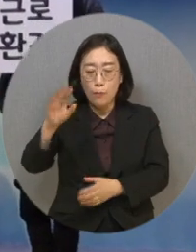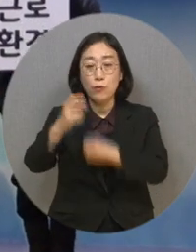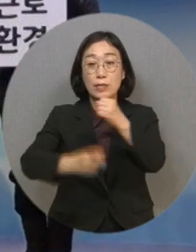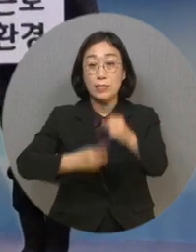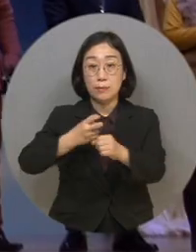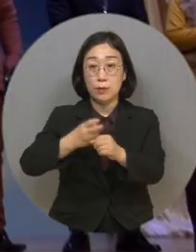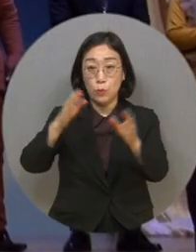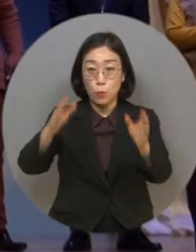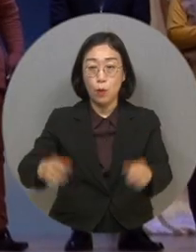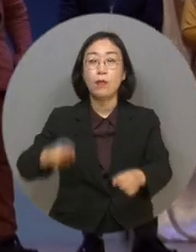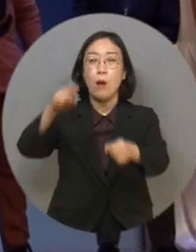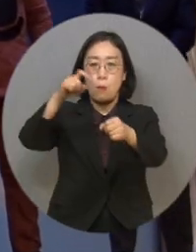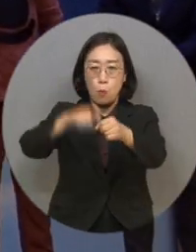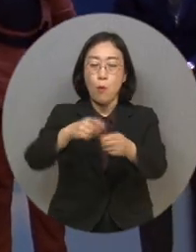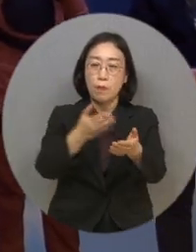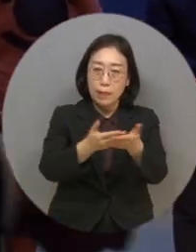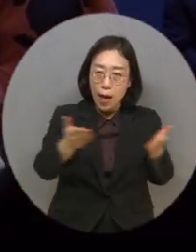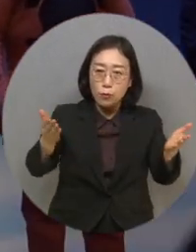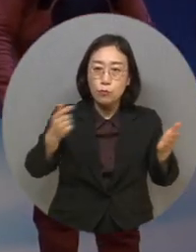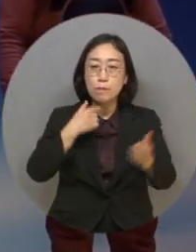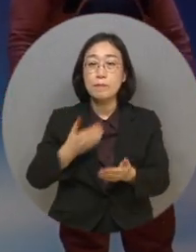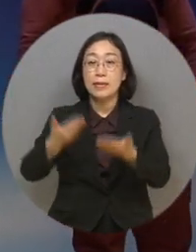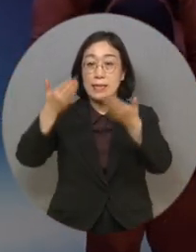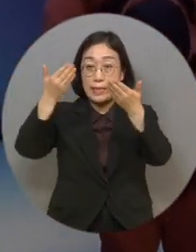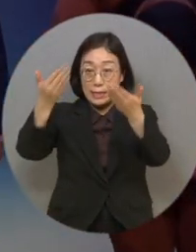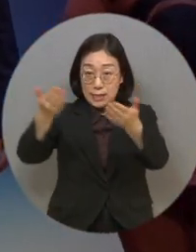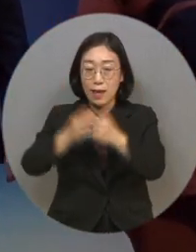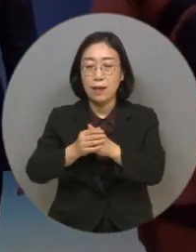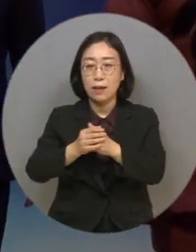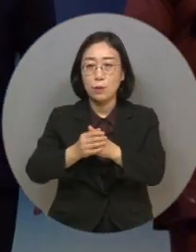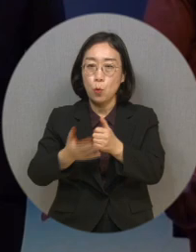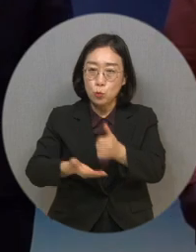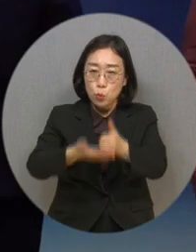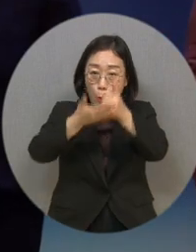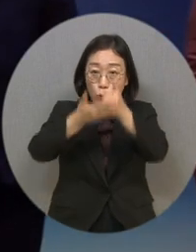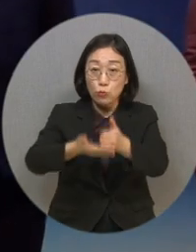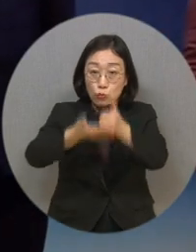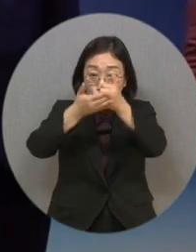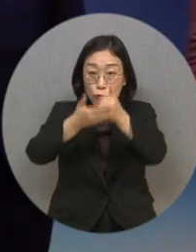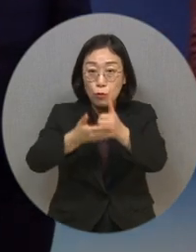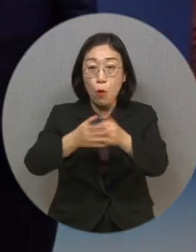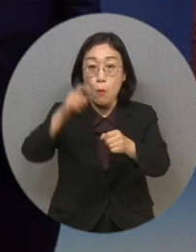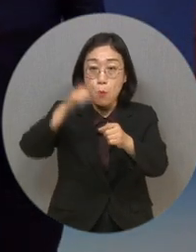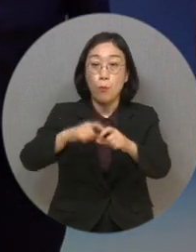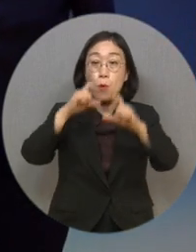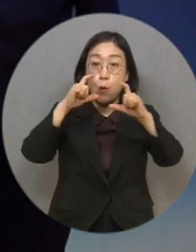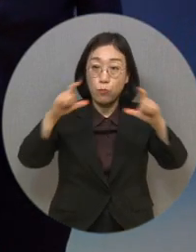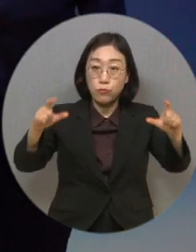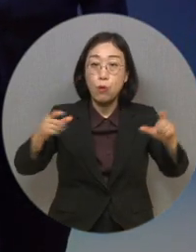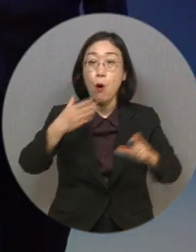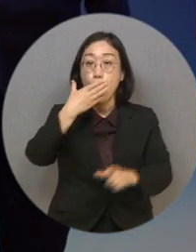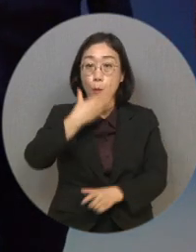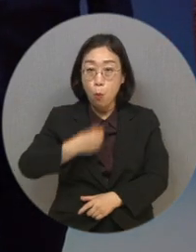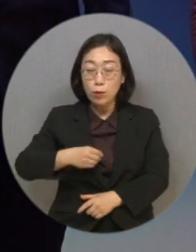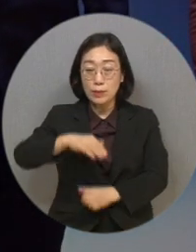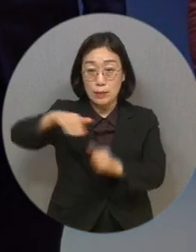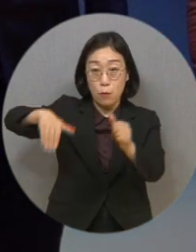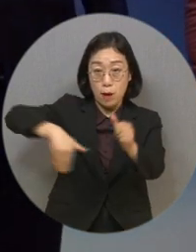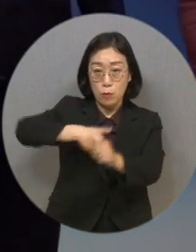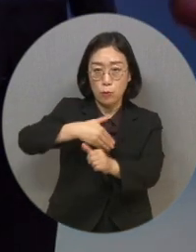향한 비전, 나눔, 공헌, 존중을 선포하는 시간은 복지 현장의 질을 높이겠다는